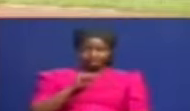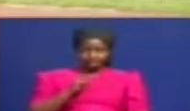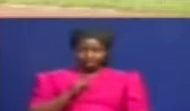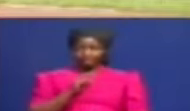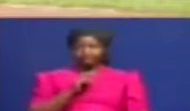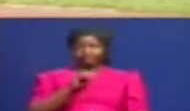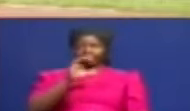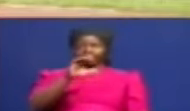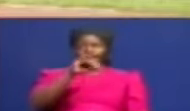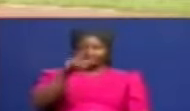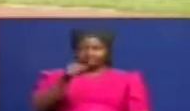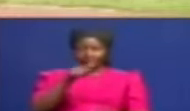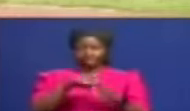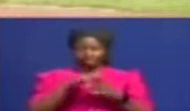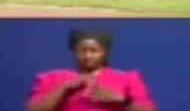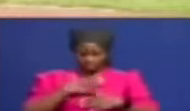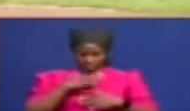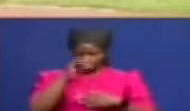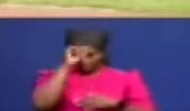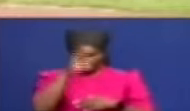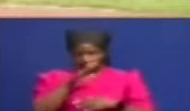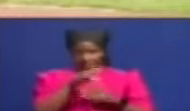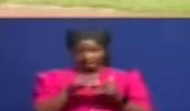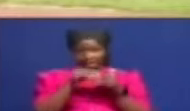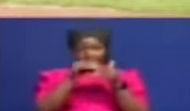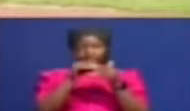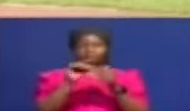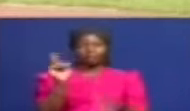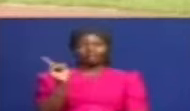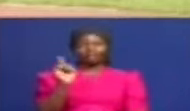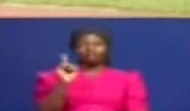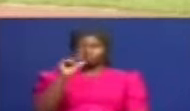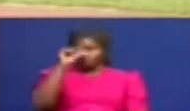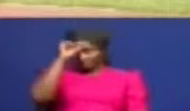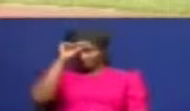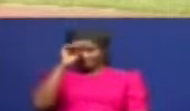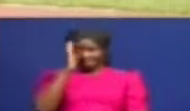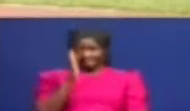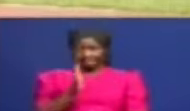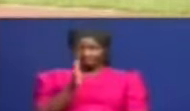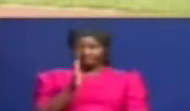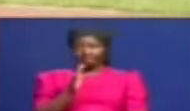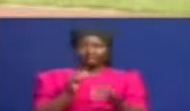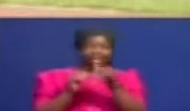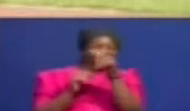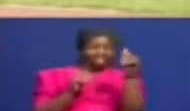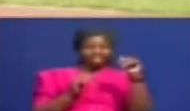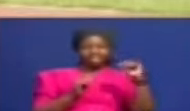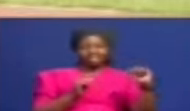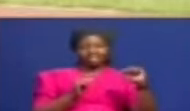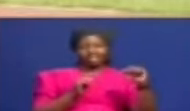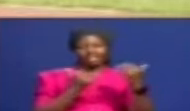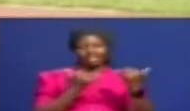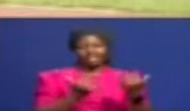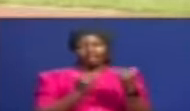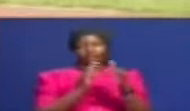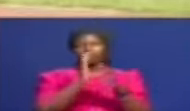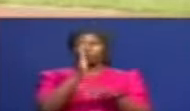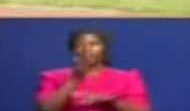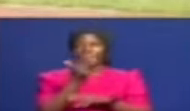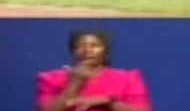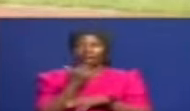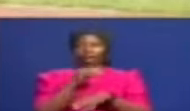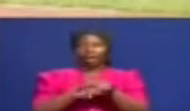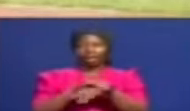waheshimiwa magavana wakiongozwa na gavana wa jimbo la Nairobi upande ule wa pili, hivi sasa tutaweza